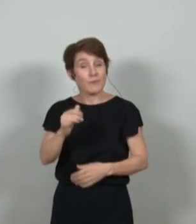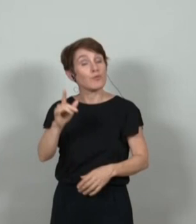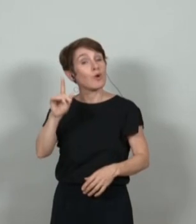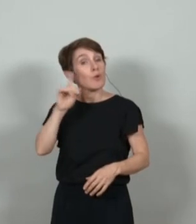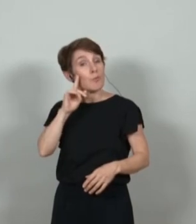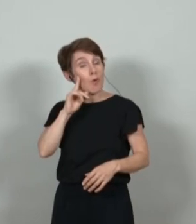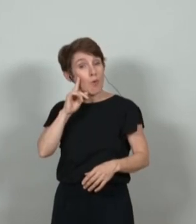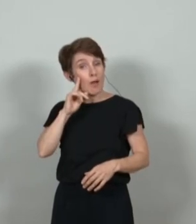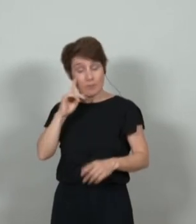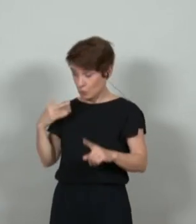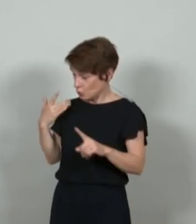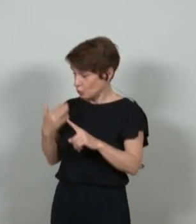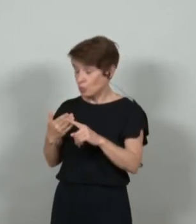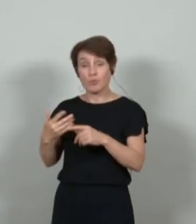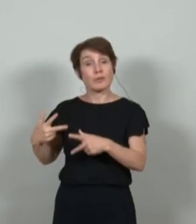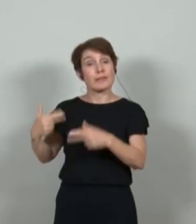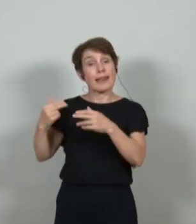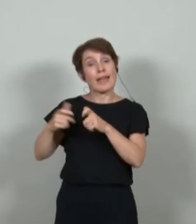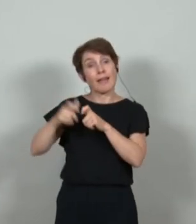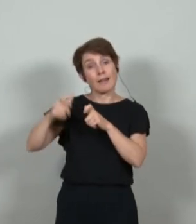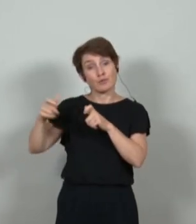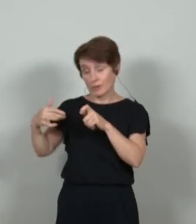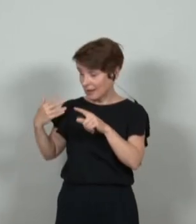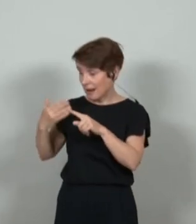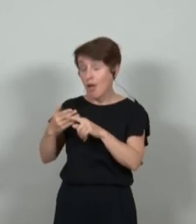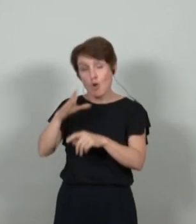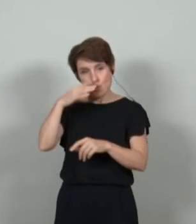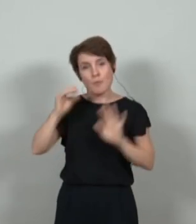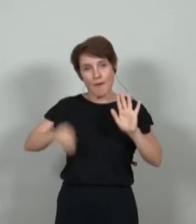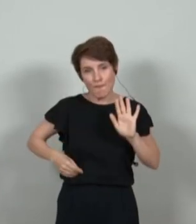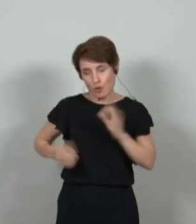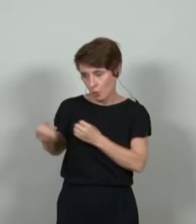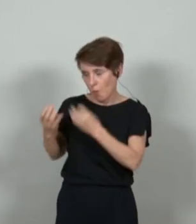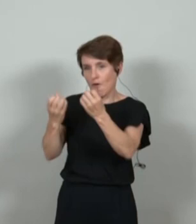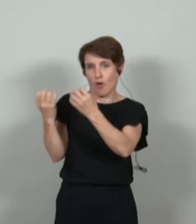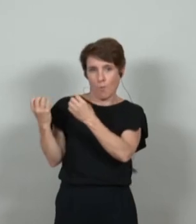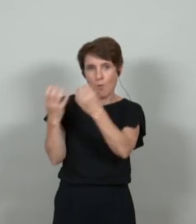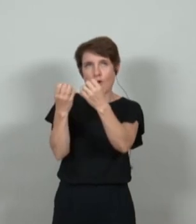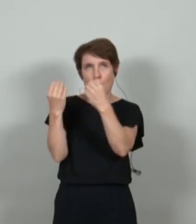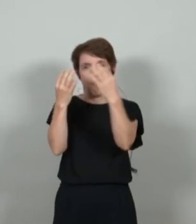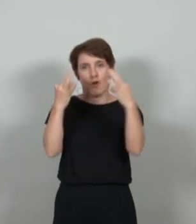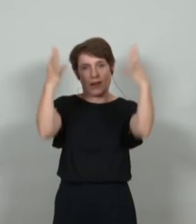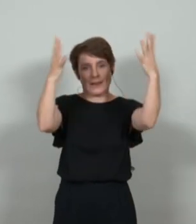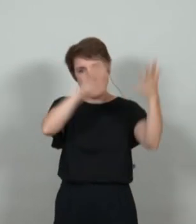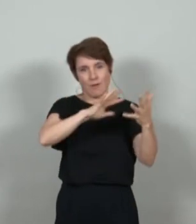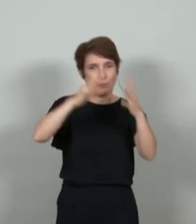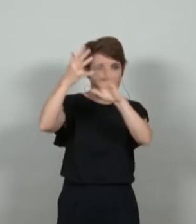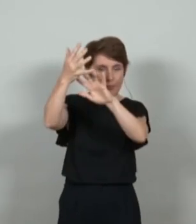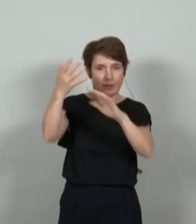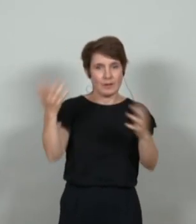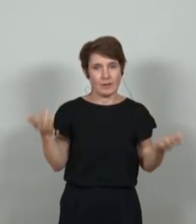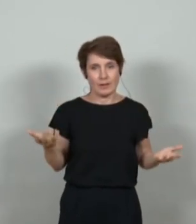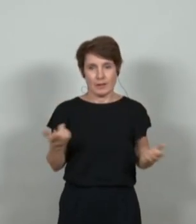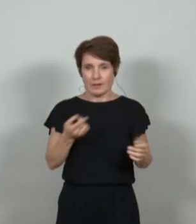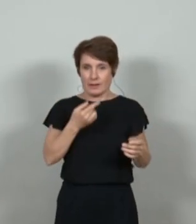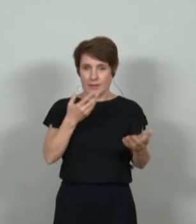industrielle le principal acteur de ce désastre le plus capital aussi parce qu'il induit la prise de conscience non pas de quelques-uns et de